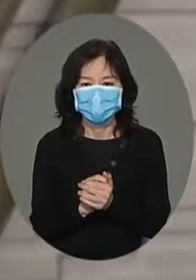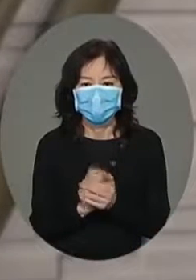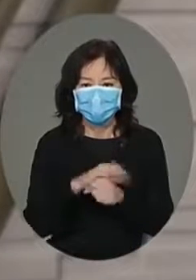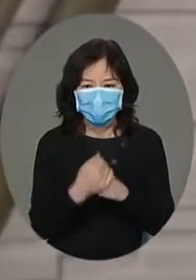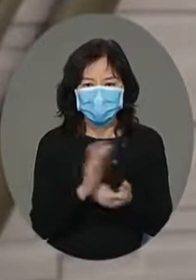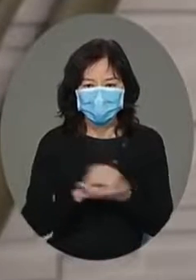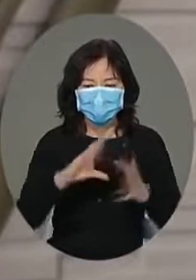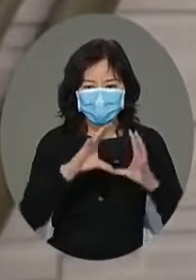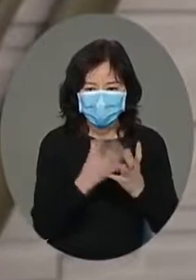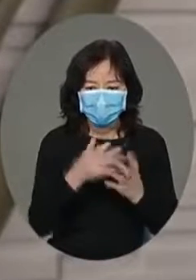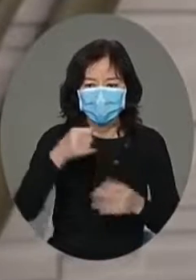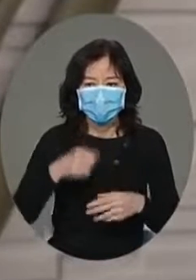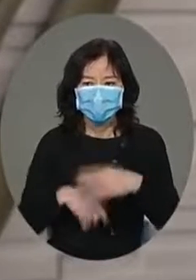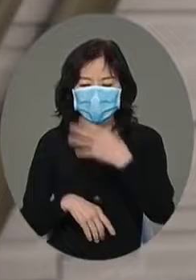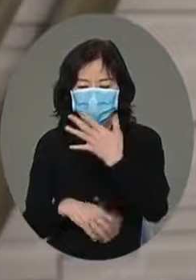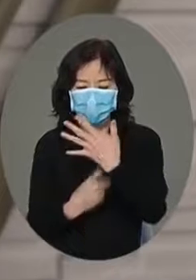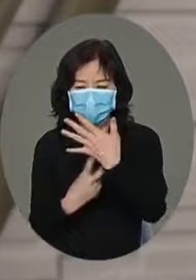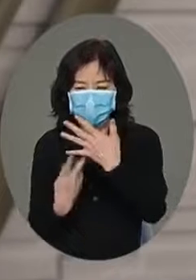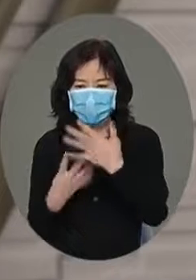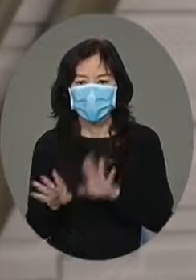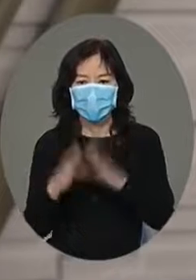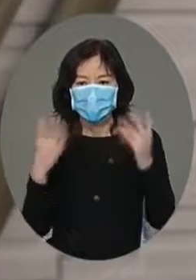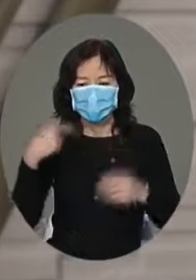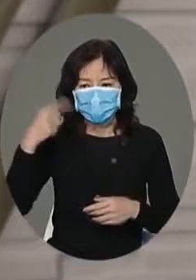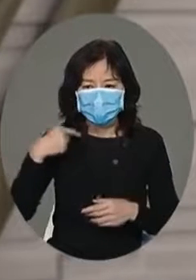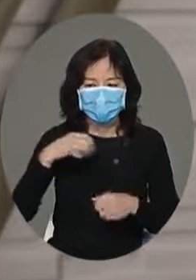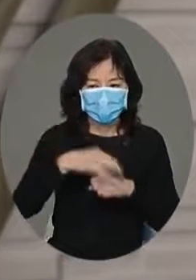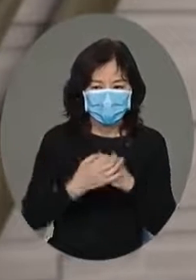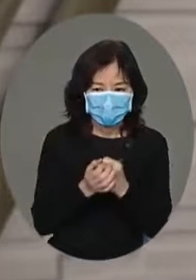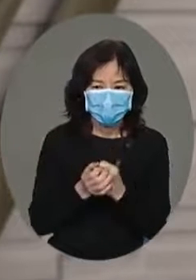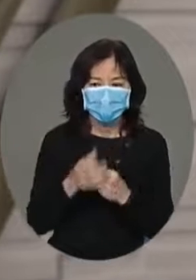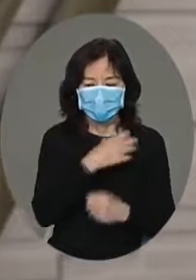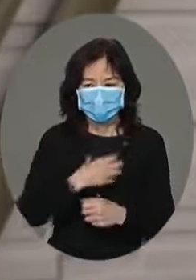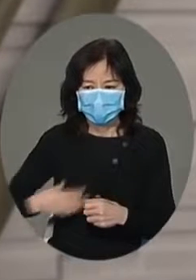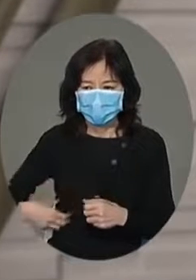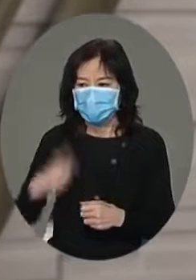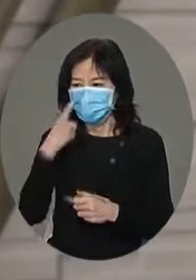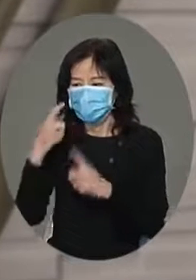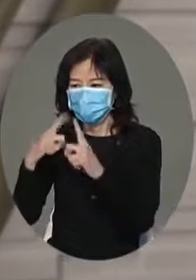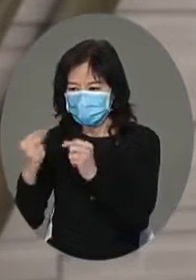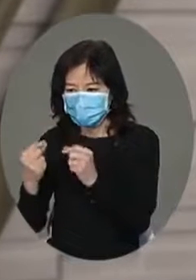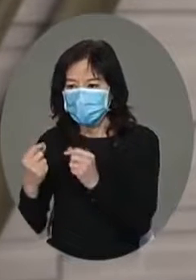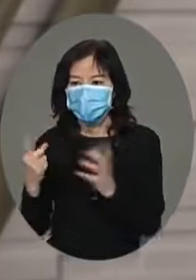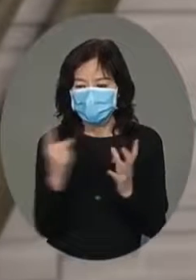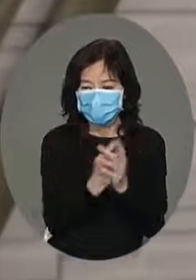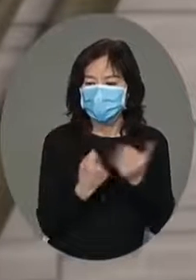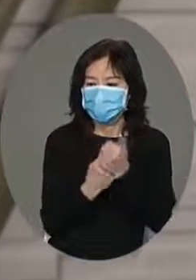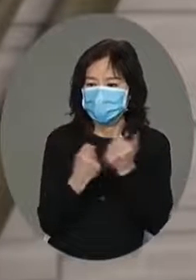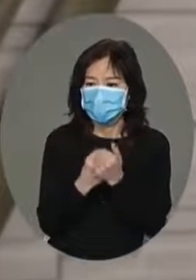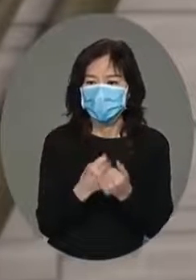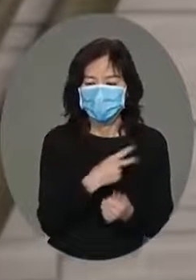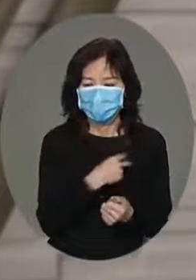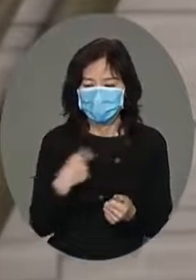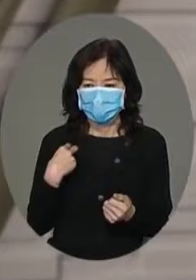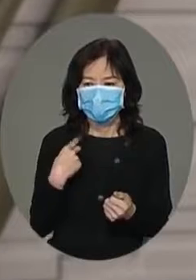世界卫生大会下个月24日开始，美国同多个国家的议员都支持台湾参与。在北京，